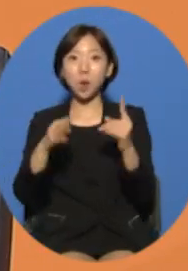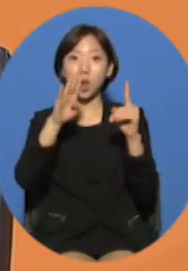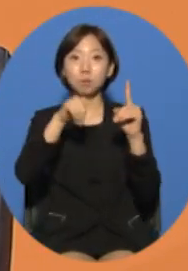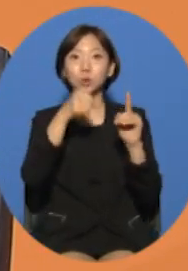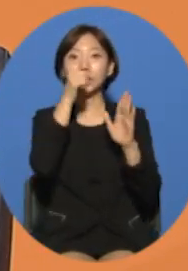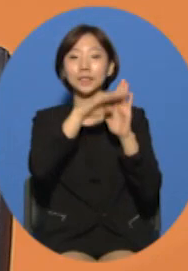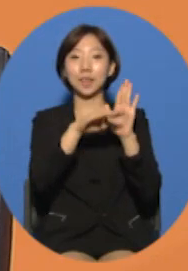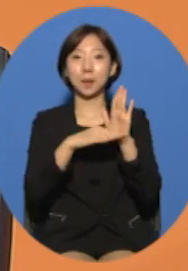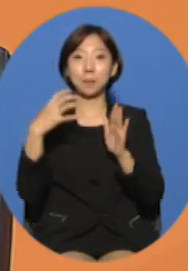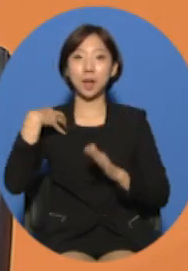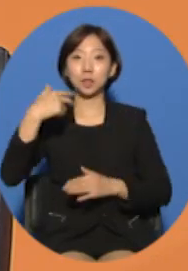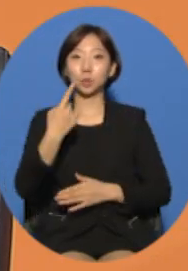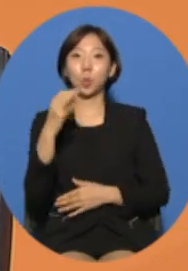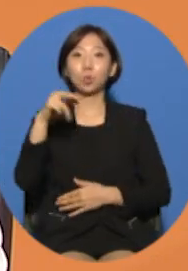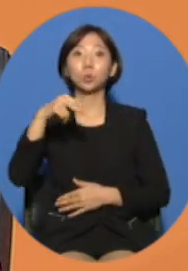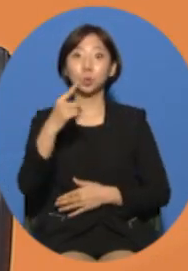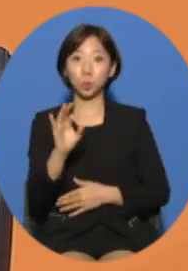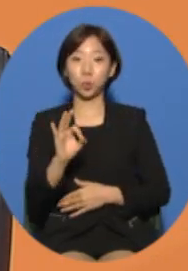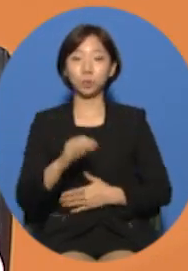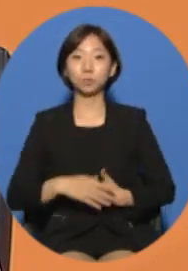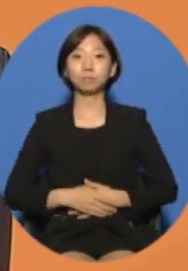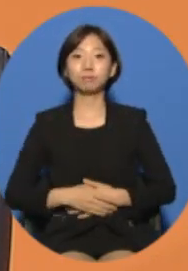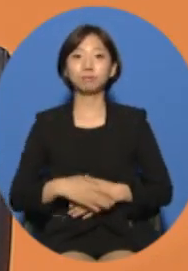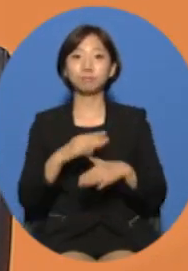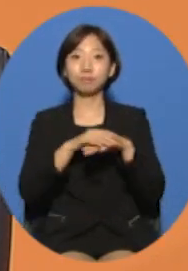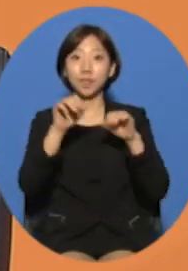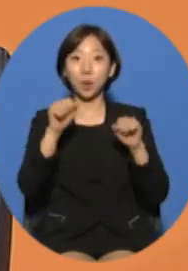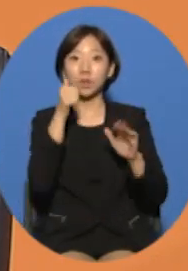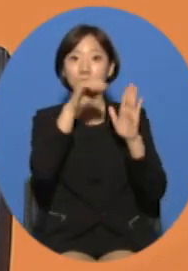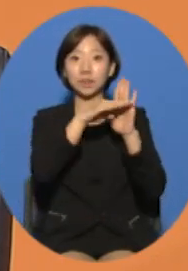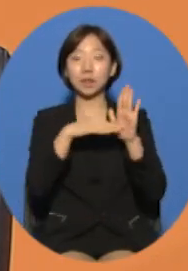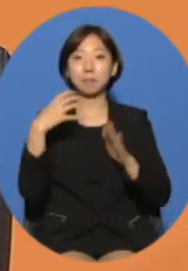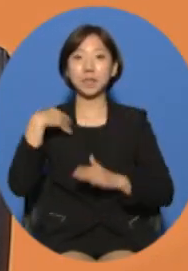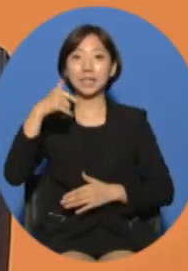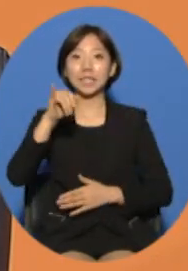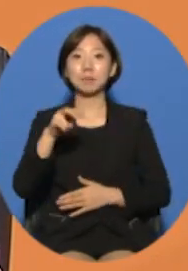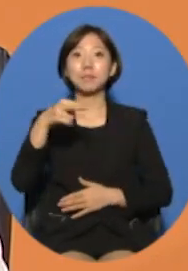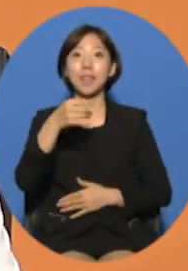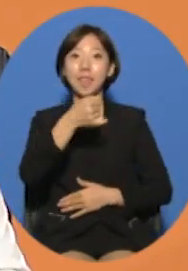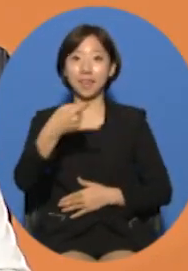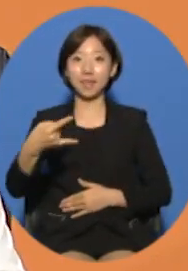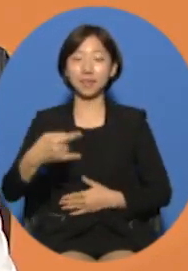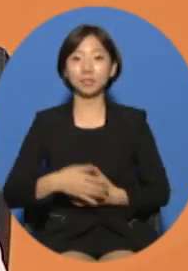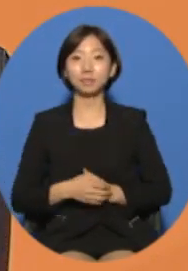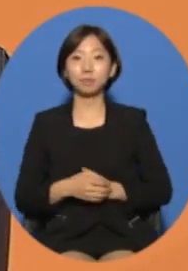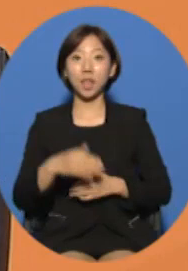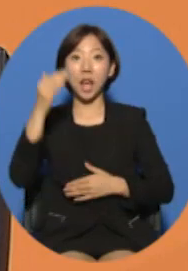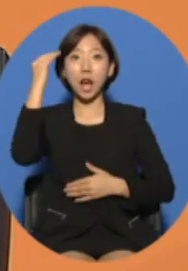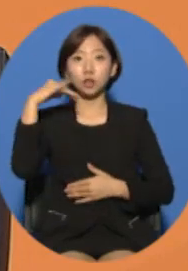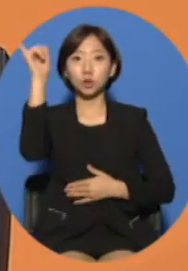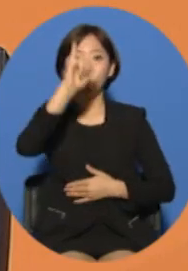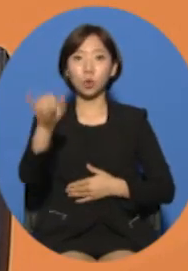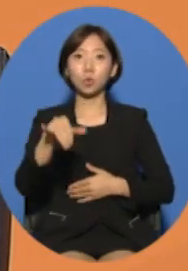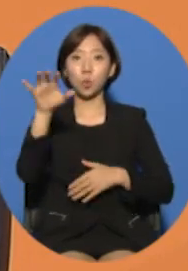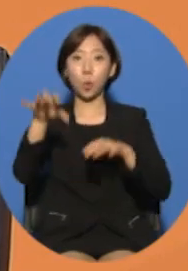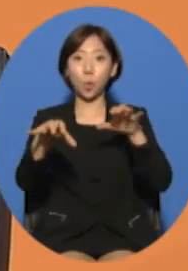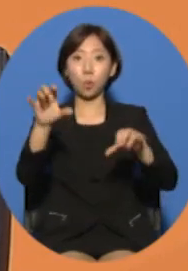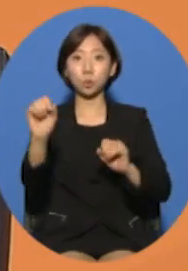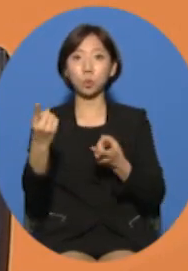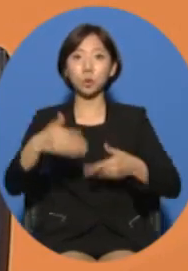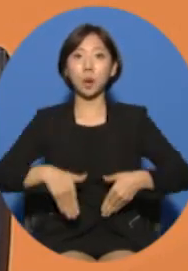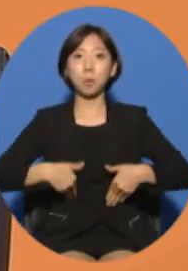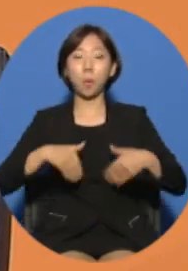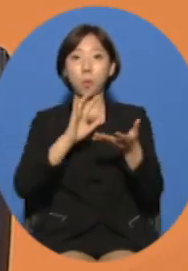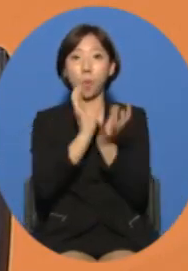일부 진행을 맡은 조우종입니다. 네, 오늘 진행을 맡은 김세희입니다. 대한민국 전국 곳곳에서 봄꽃 축제와